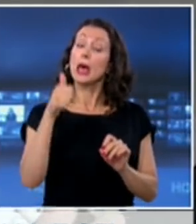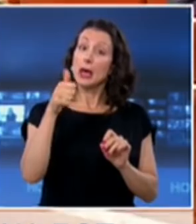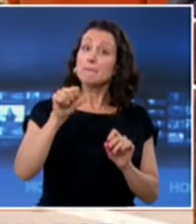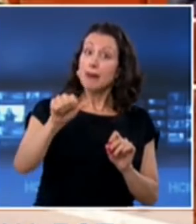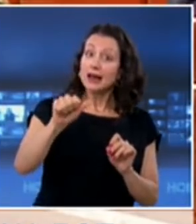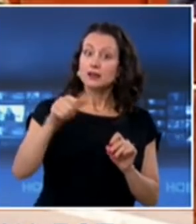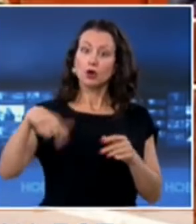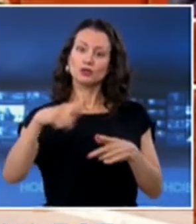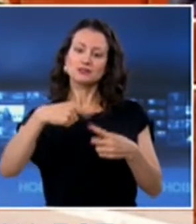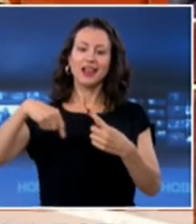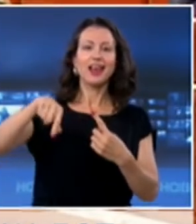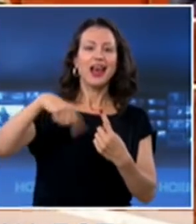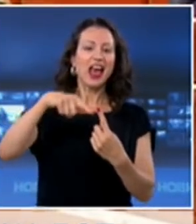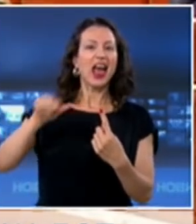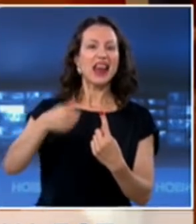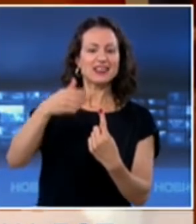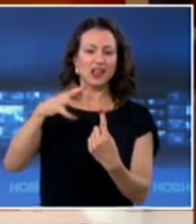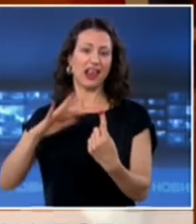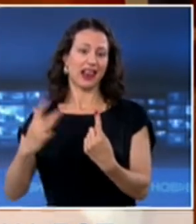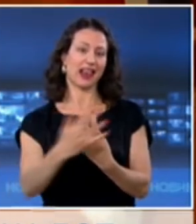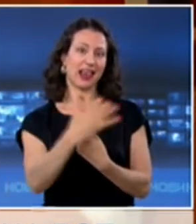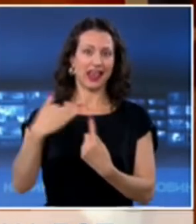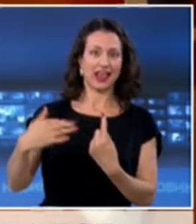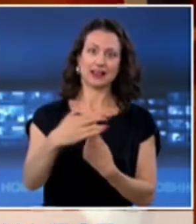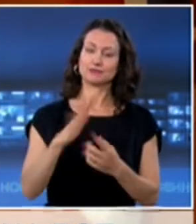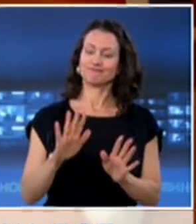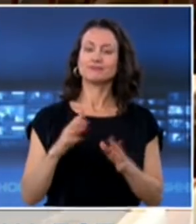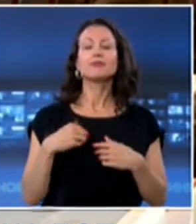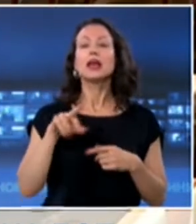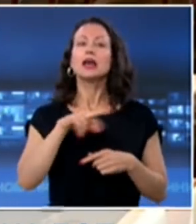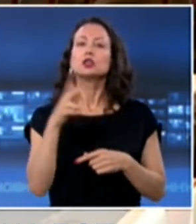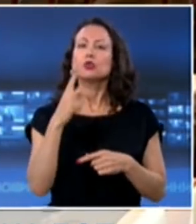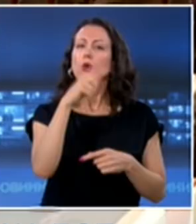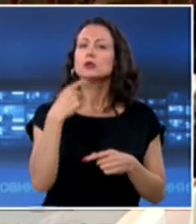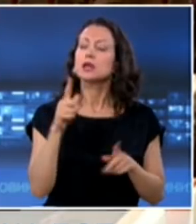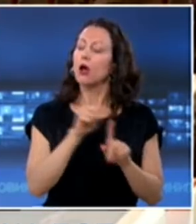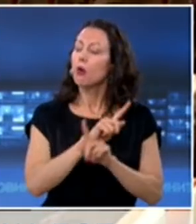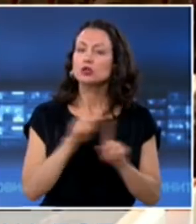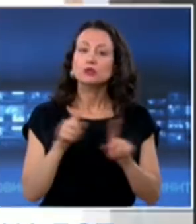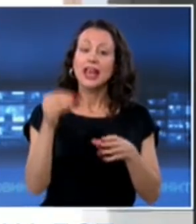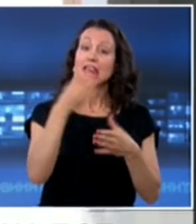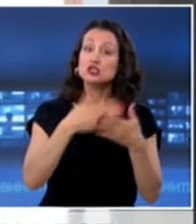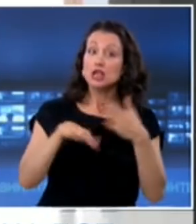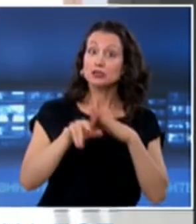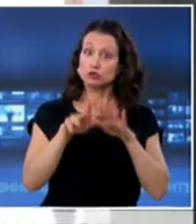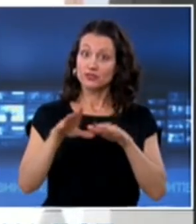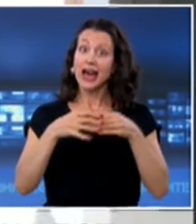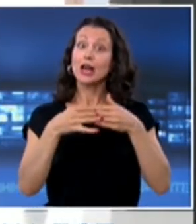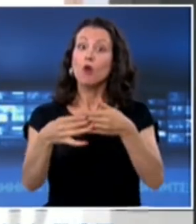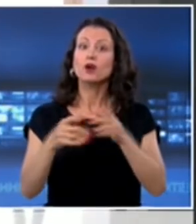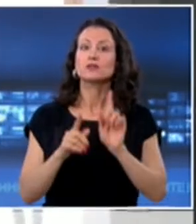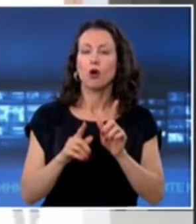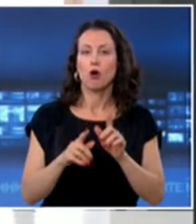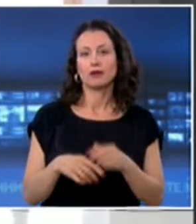около лидера. Друго знаково лице, което вече не присъства в ръководството, е Валери Жаблянов. Опит за възстановяване на култа